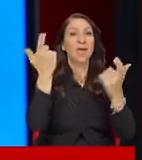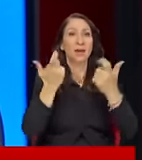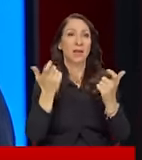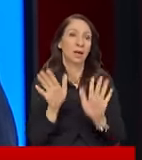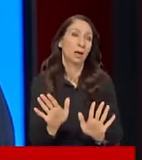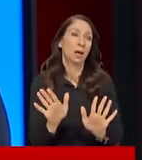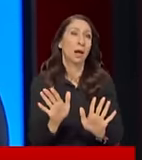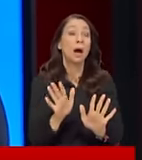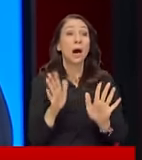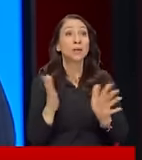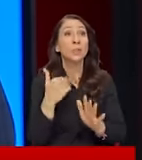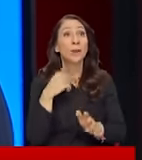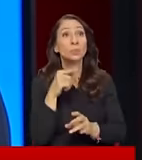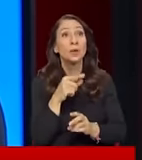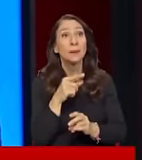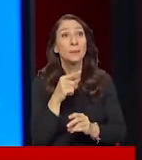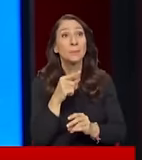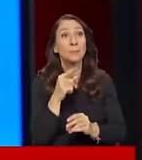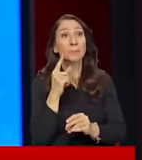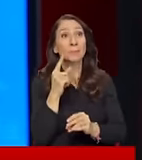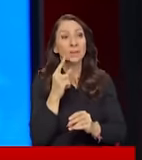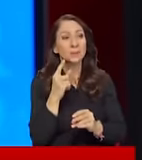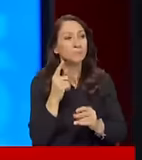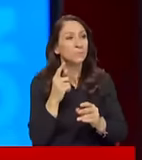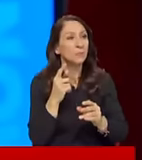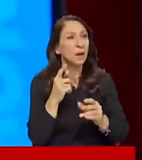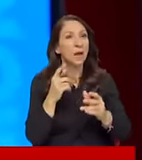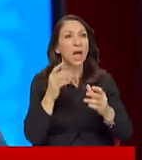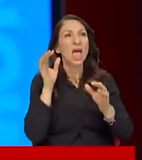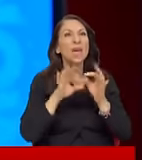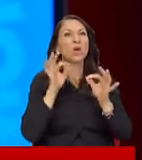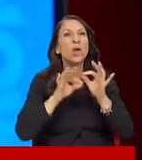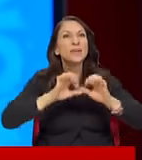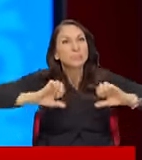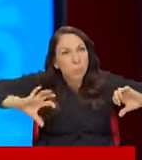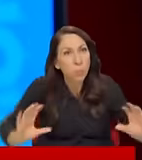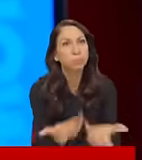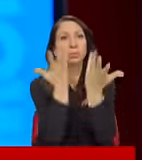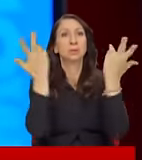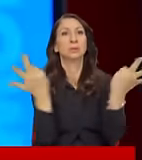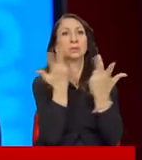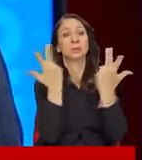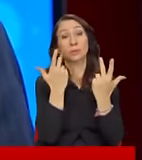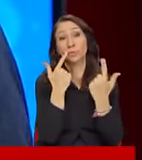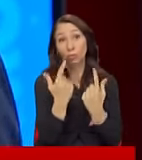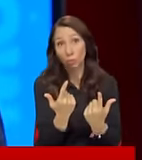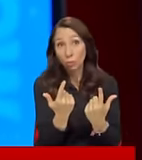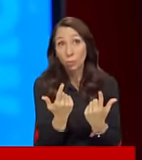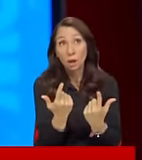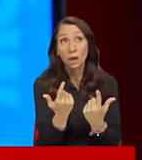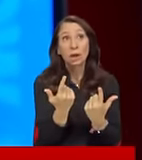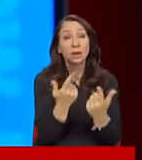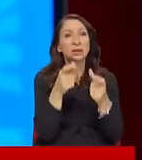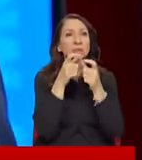oturuyor. Ben hatta buna bir afet diyorum. Yani bir ekonomik afet yaşıyor toplum aslında. Ve